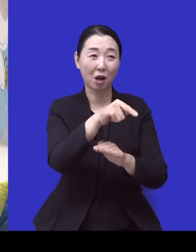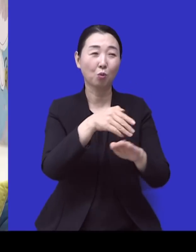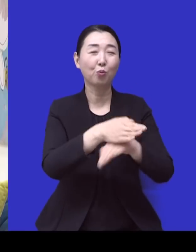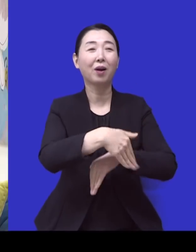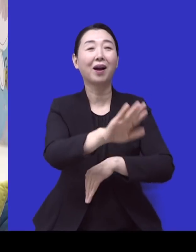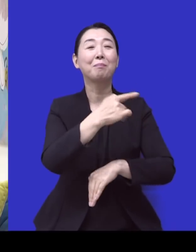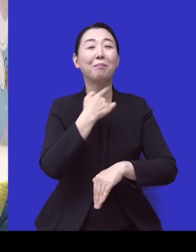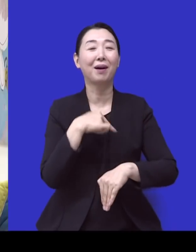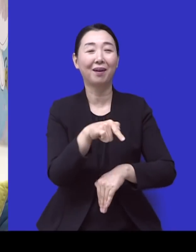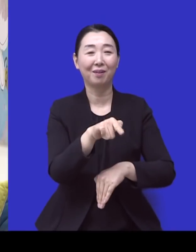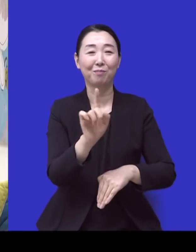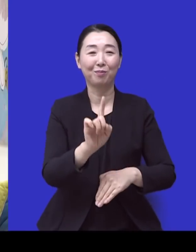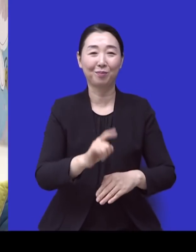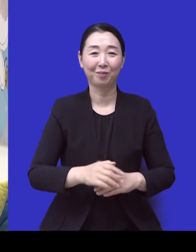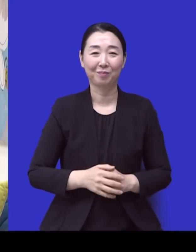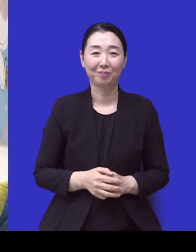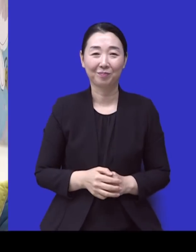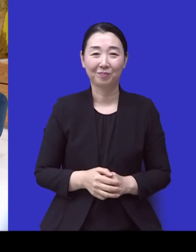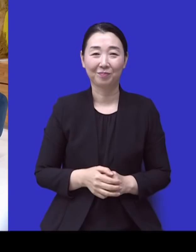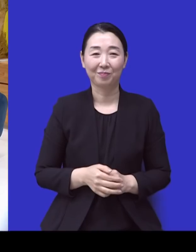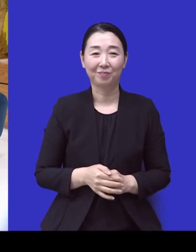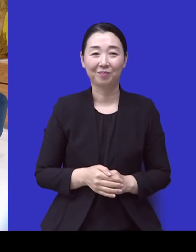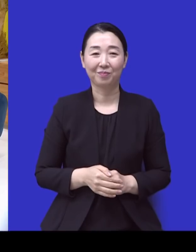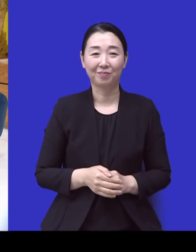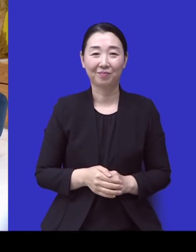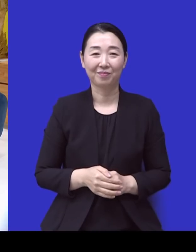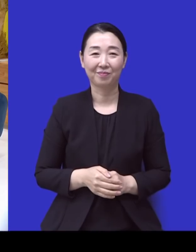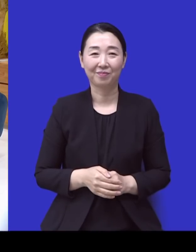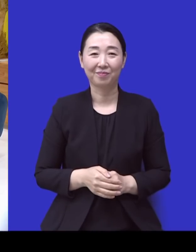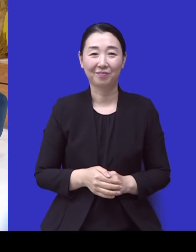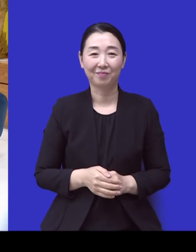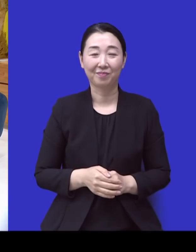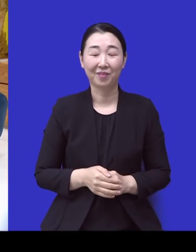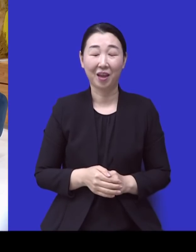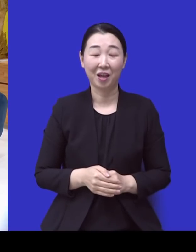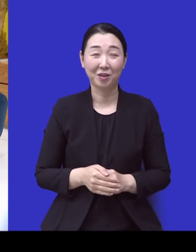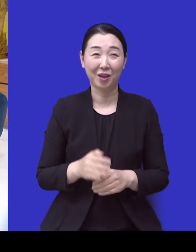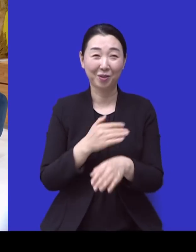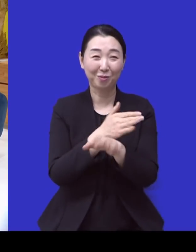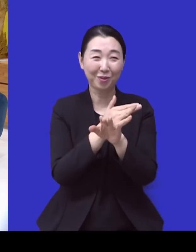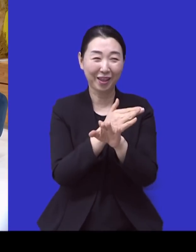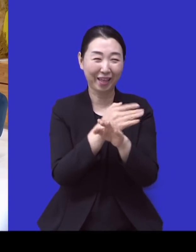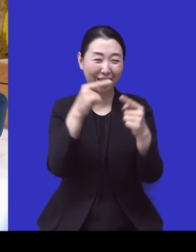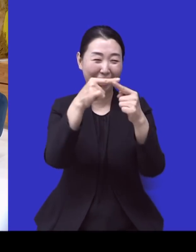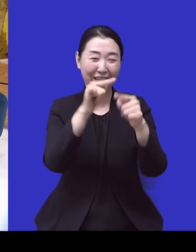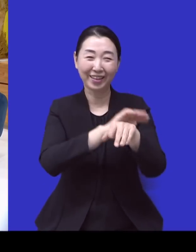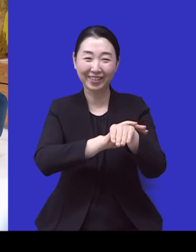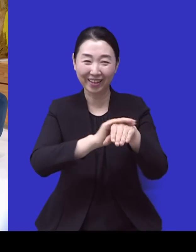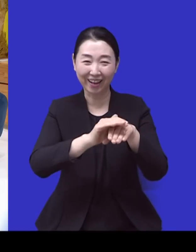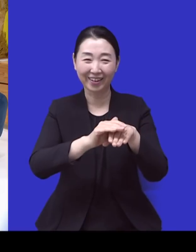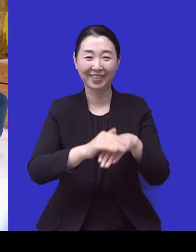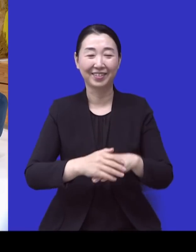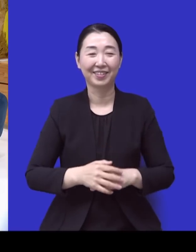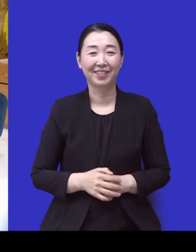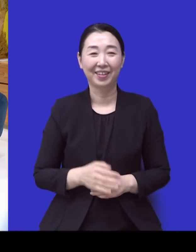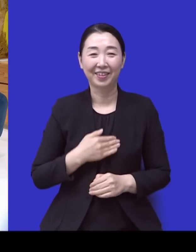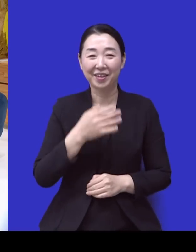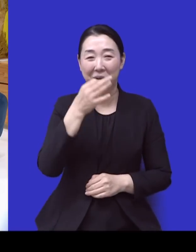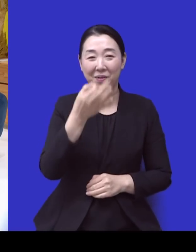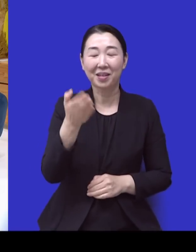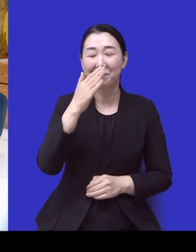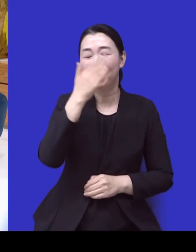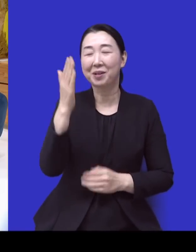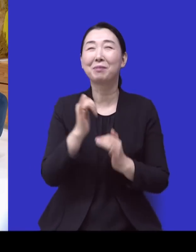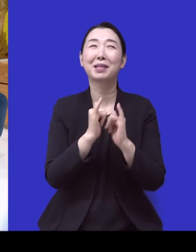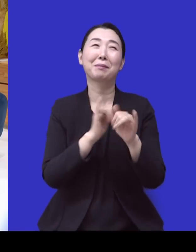맞아요. 늦게 놓고. 막 그러니. 아니 유머 코드가 둘이 잘 맞아요. 네. 선생님이랑. 빵 제가 터지죠. 사실 죄송하지만 젊은 세대랑